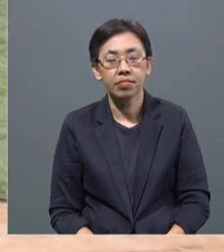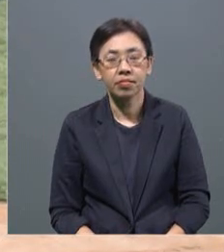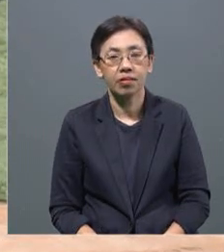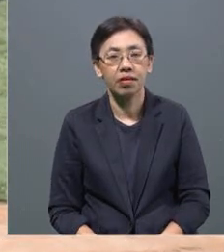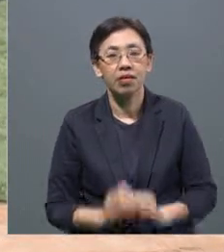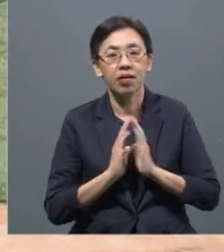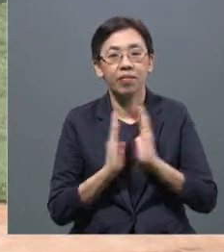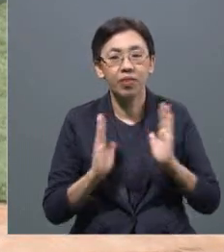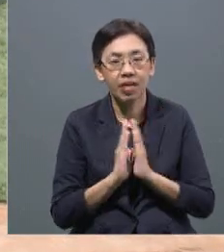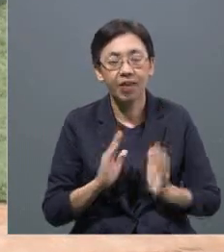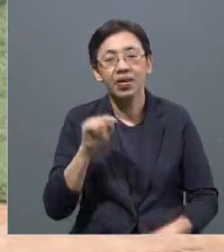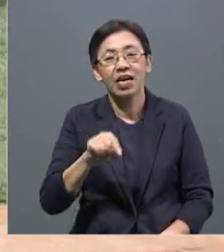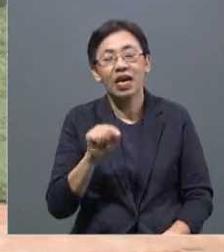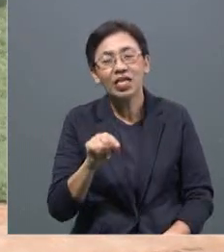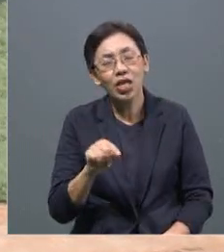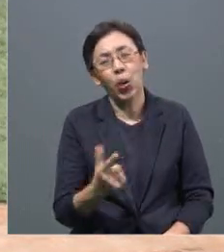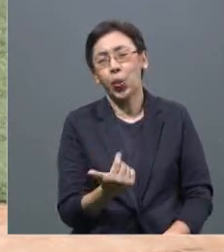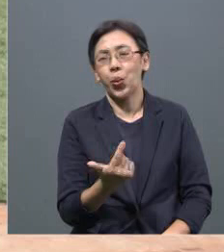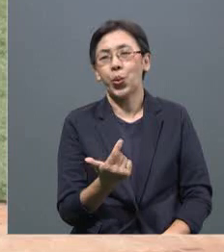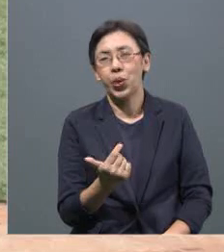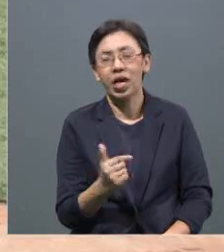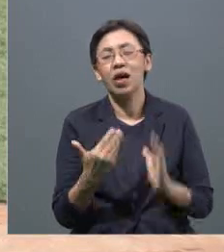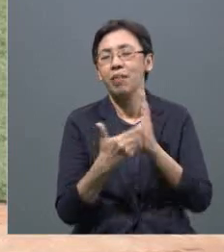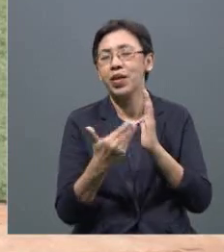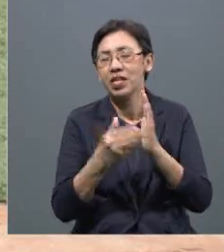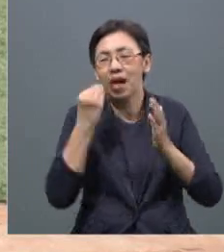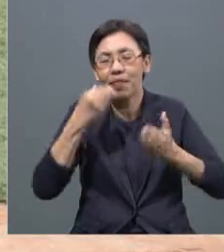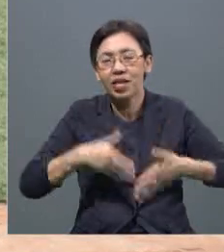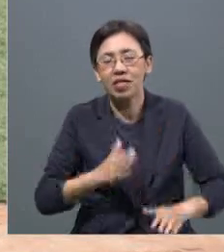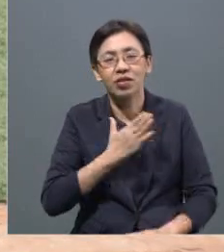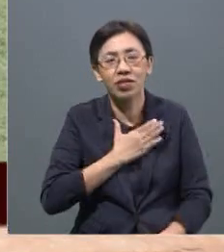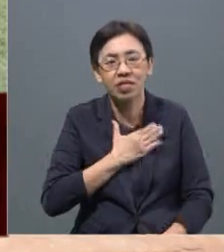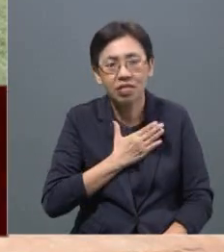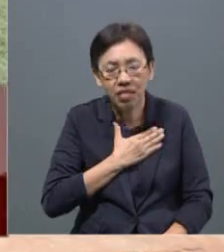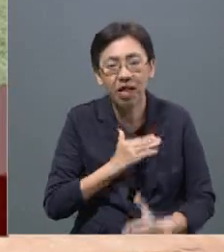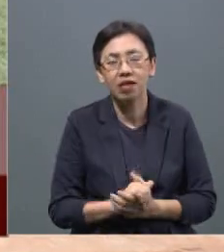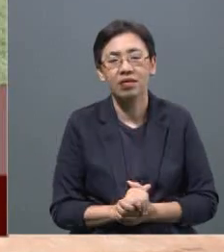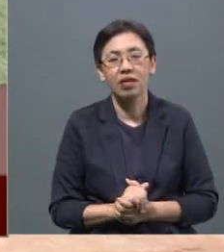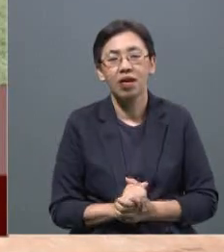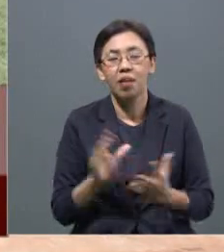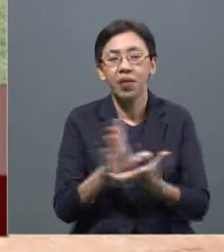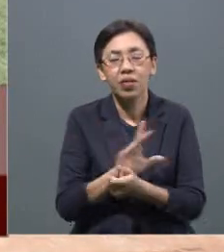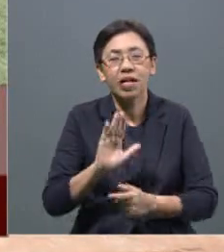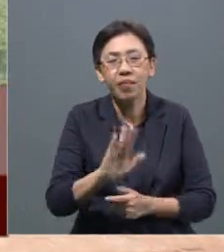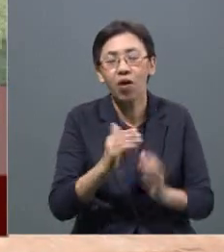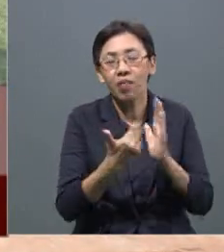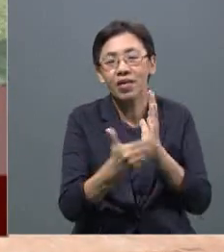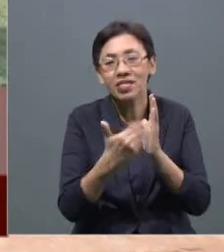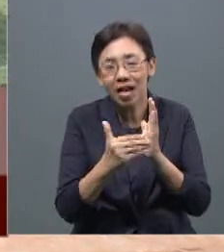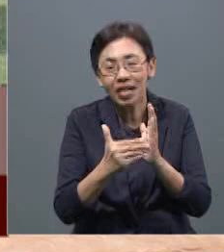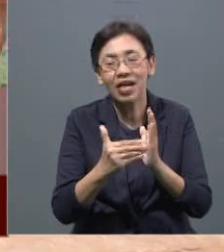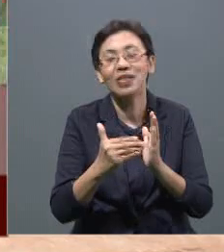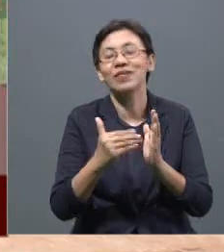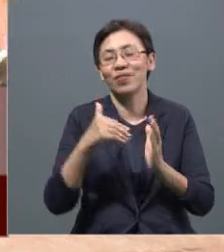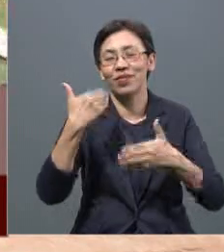ขอบคุณครับนี่คือความยิ่งใหญ่นี่คือความเป็นอีสานบ้านเฮาและนี่คือความเป็นซอฟต์พาวเวอร์กับงานเทศกาลสงกรานต์